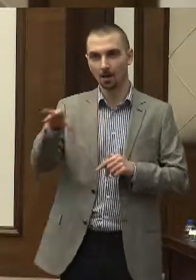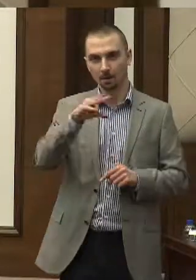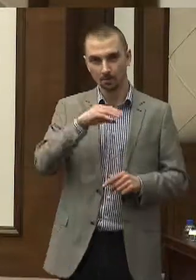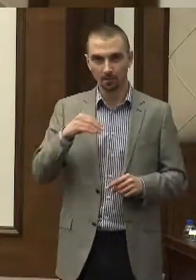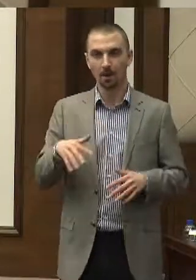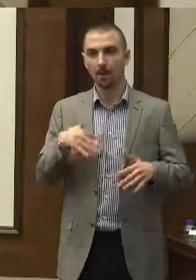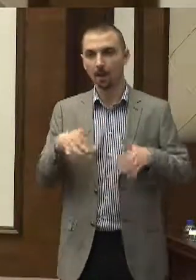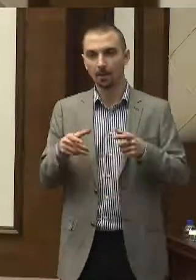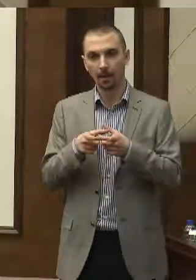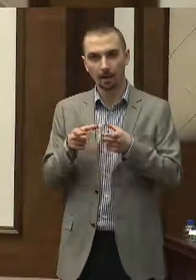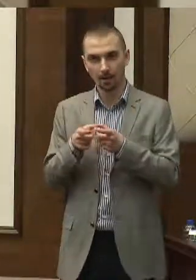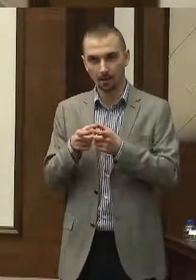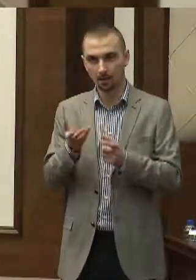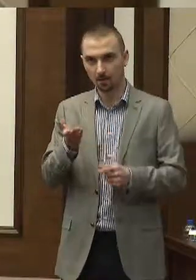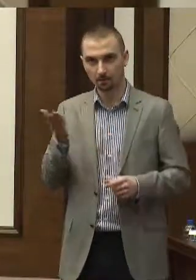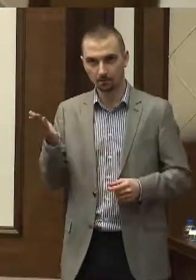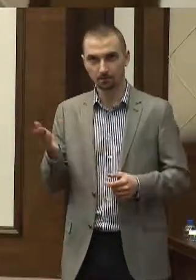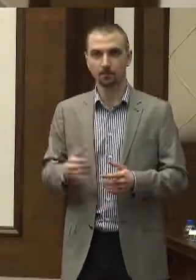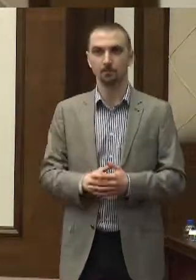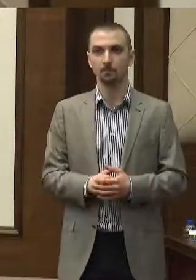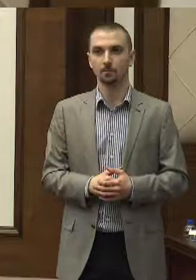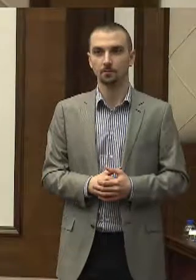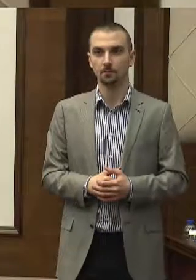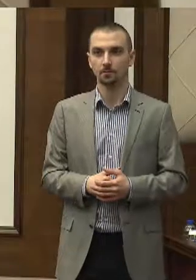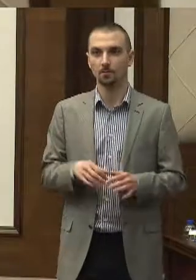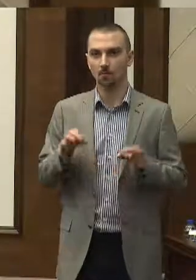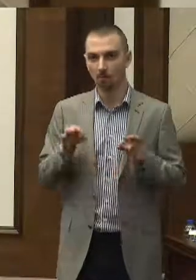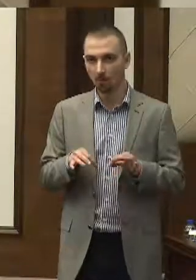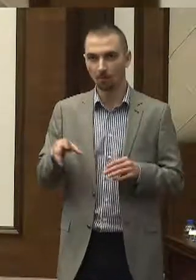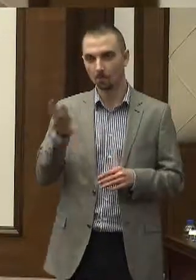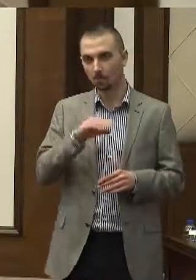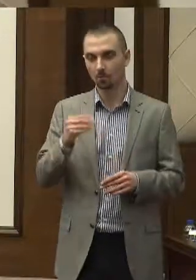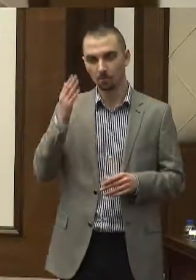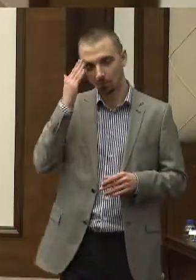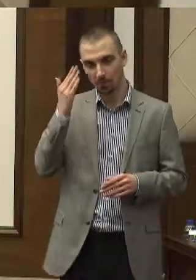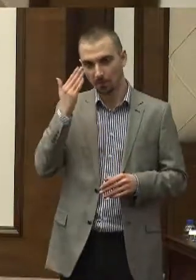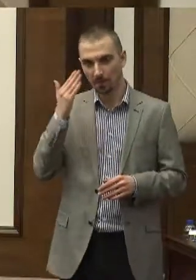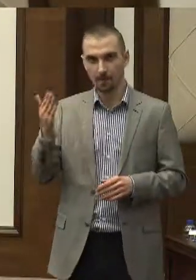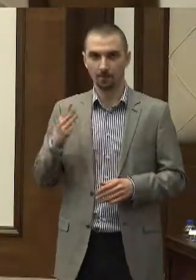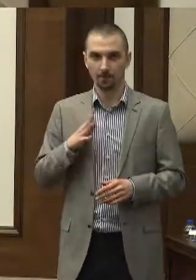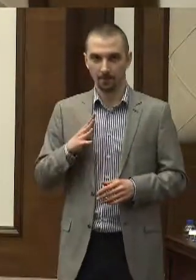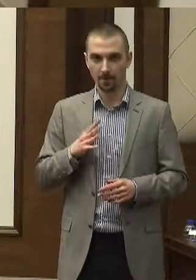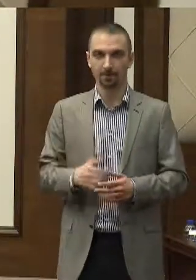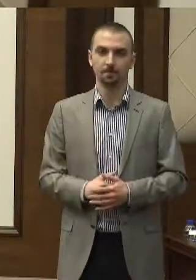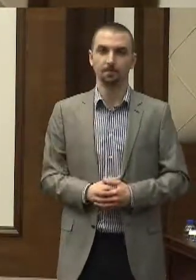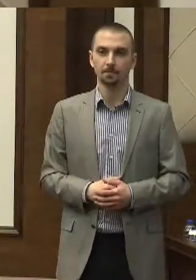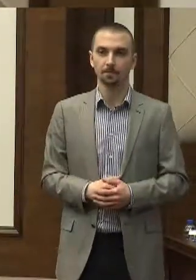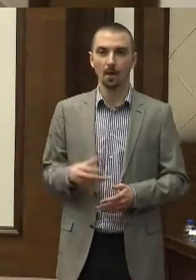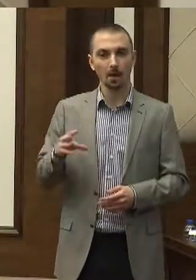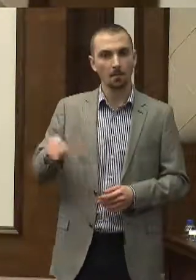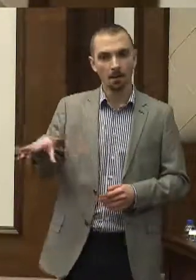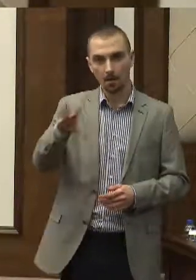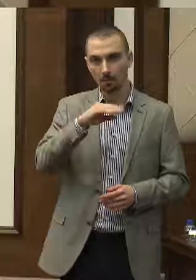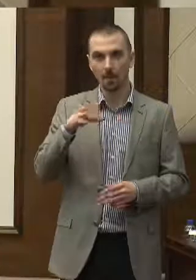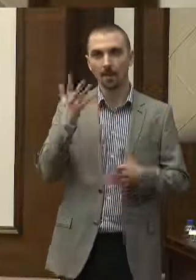ki engelli derneklerinin bugünün anlam ve önemiyle ilgili onlara ayırdım, değerli temsilcileri. Hepiniz,